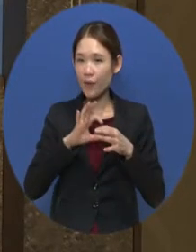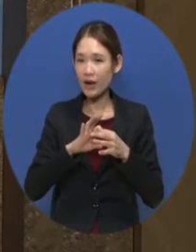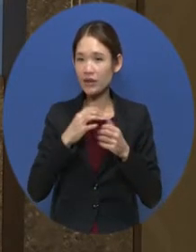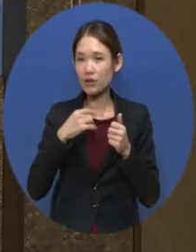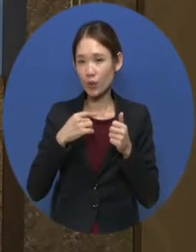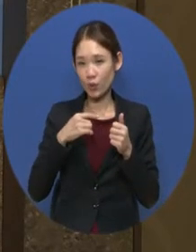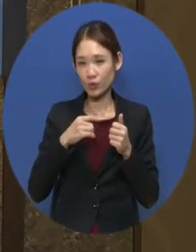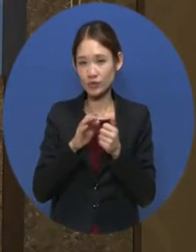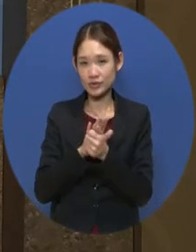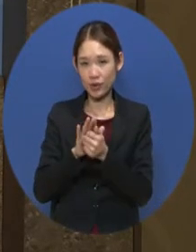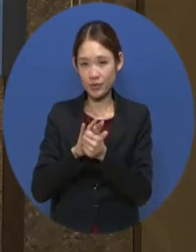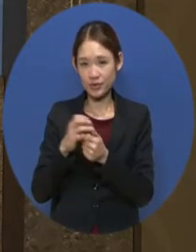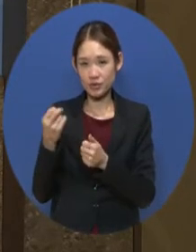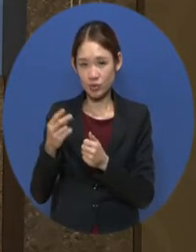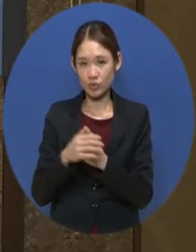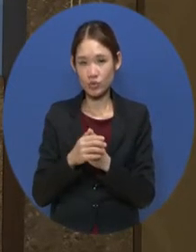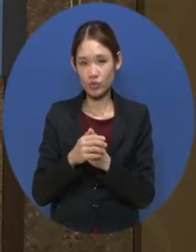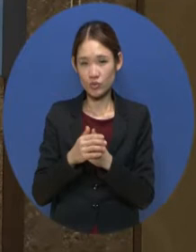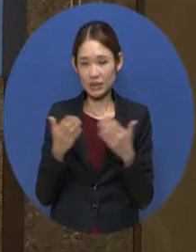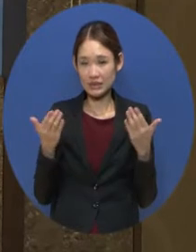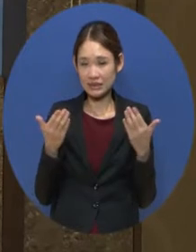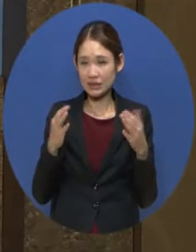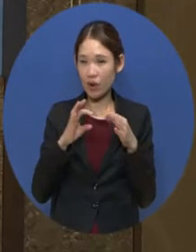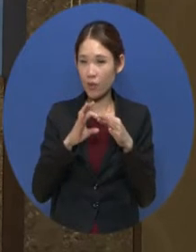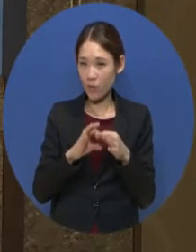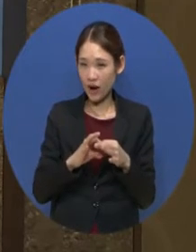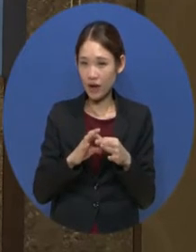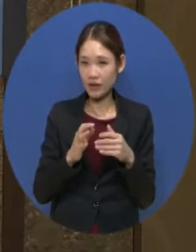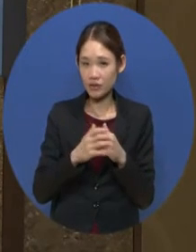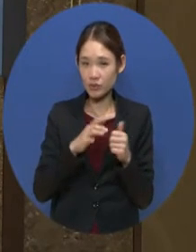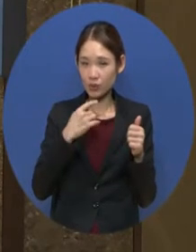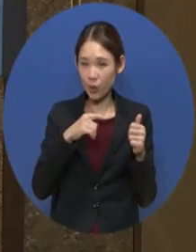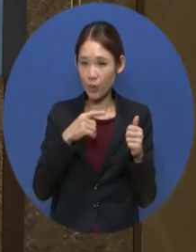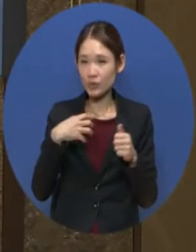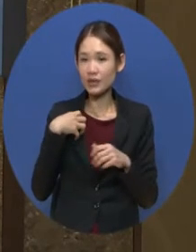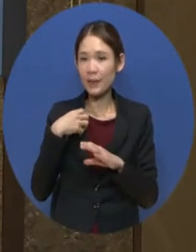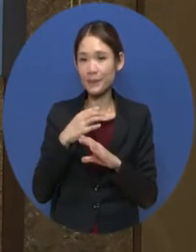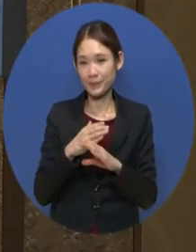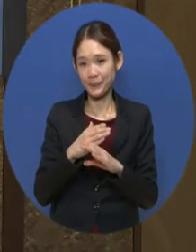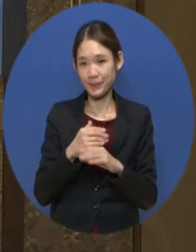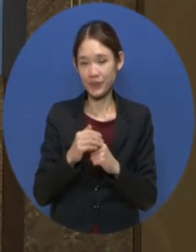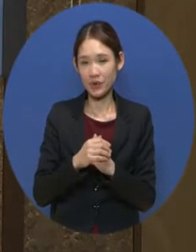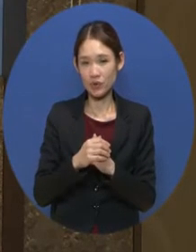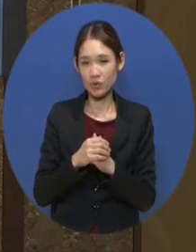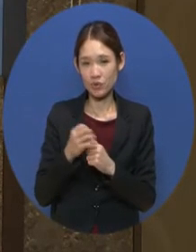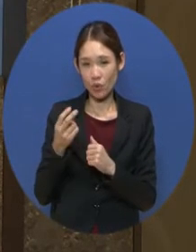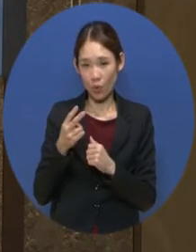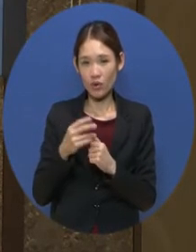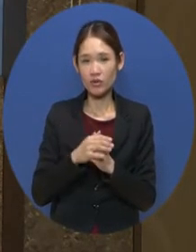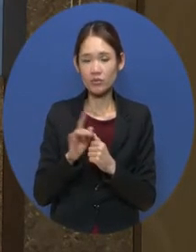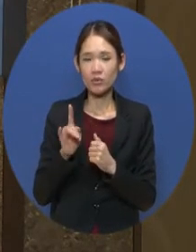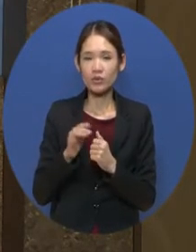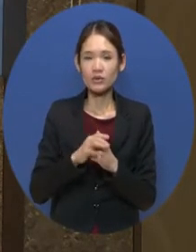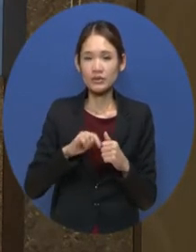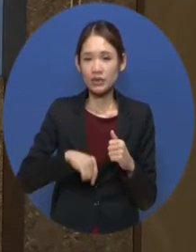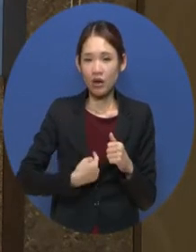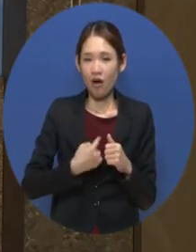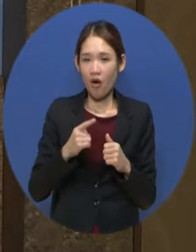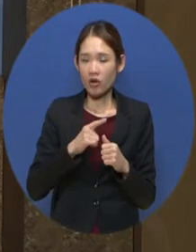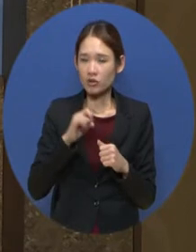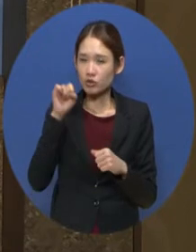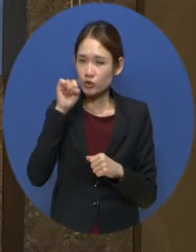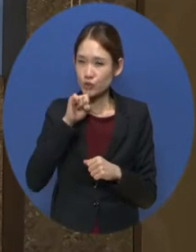교육뿐만이 아니라 예. 어떤 직업과 관련된 그 교육도 담당을 하고 있고요. 또 자기의